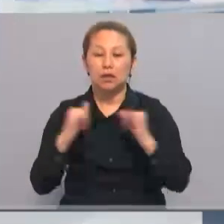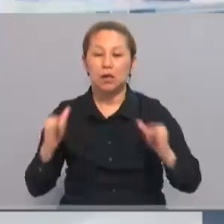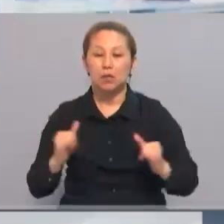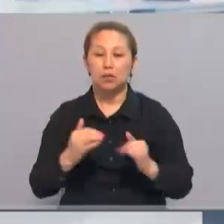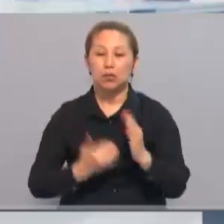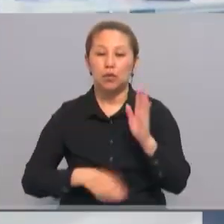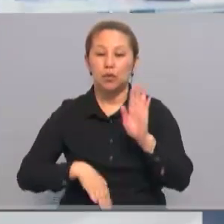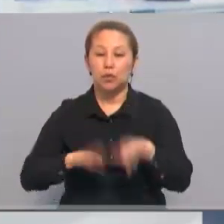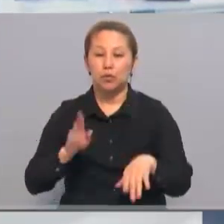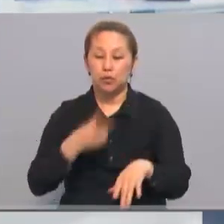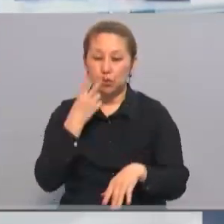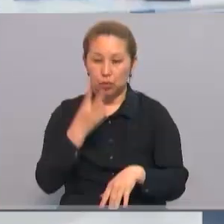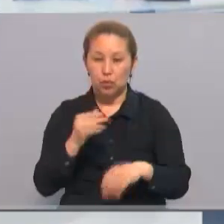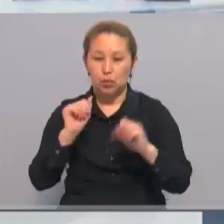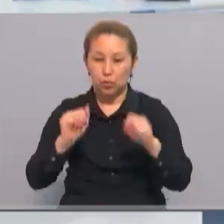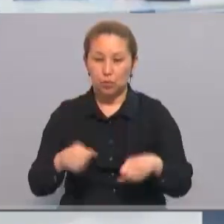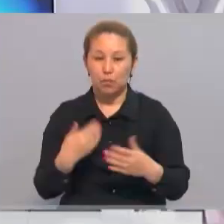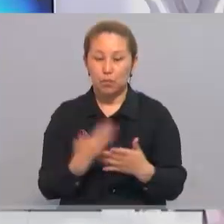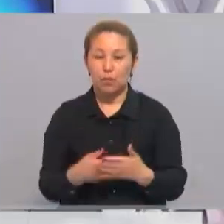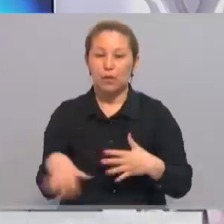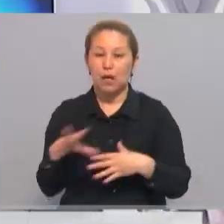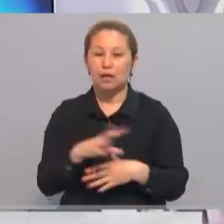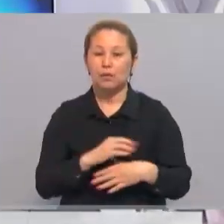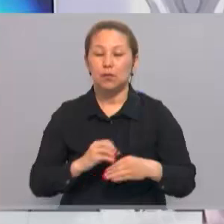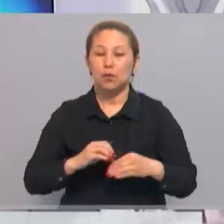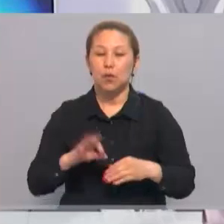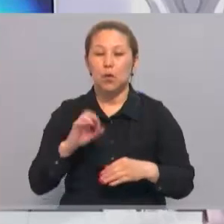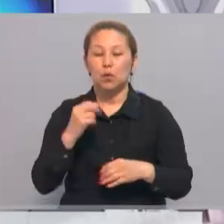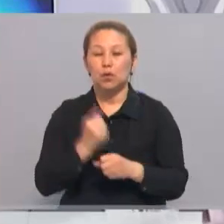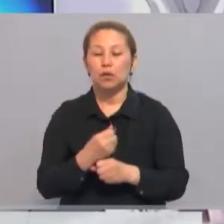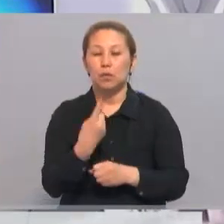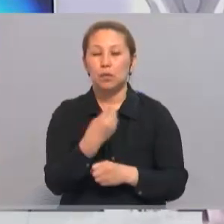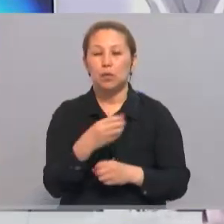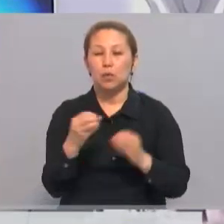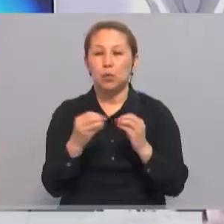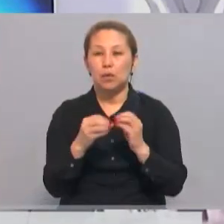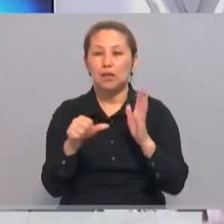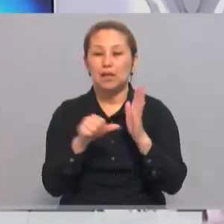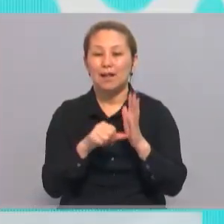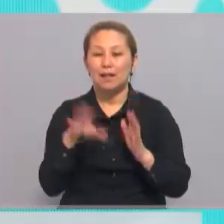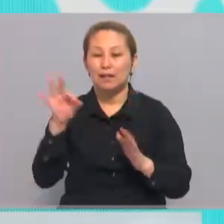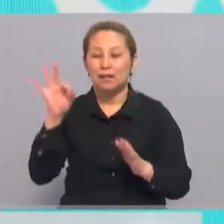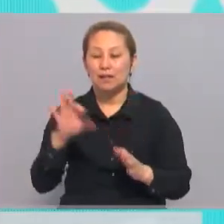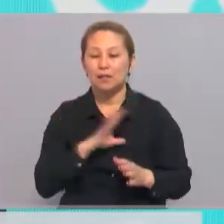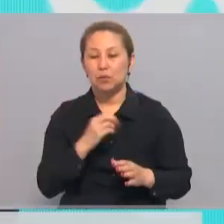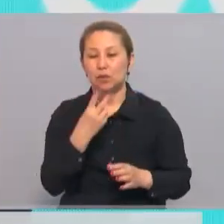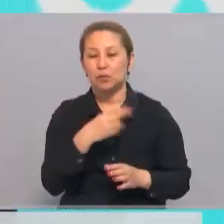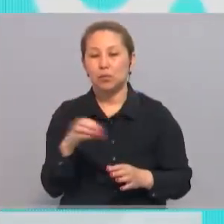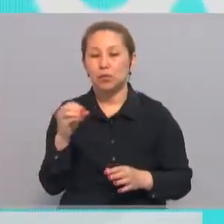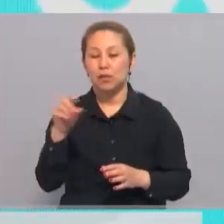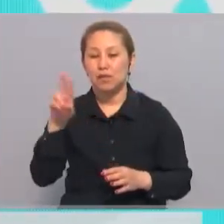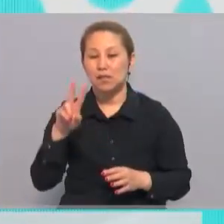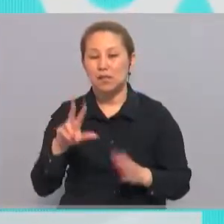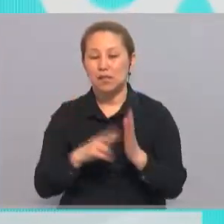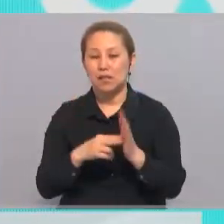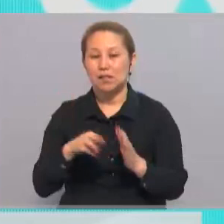оң үрдісі айқын аңғарылды. Атап айтқанда, жалпы өңірлік өнім көлемі 1,6 есе артып, 2,8